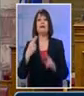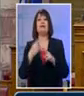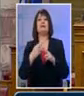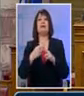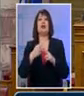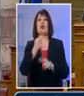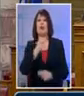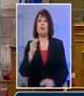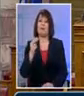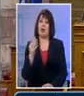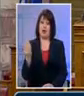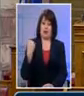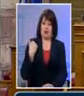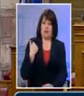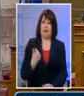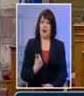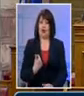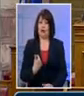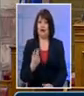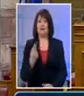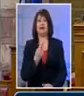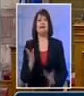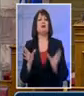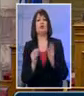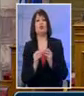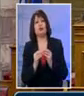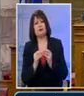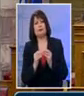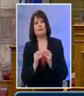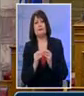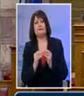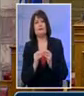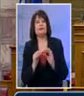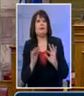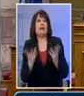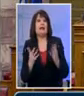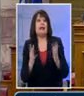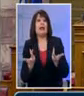θέσατε και αφορά το γιατί